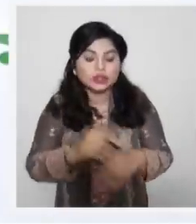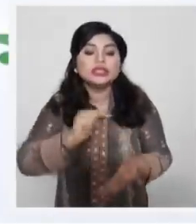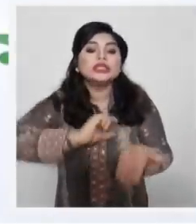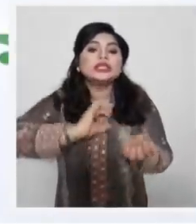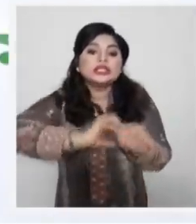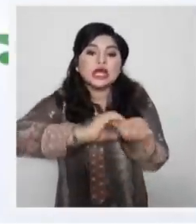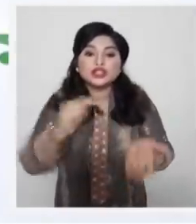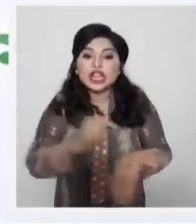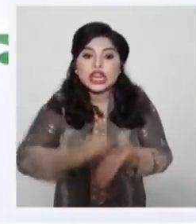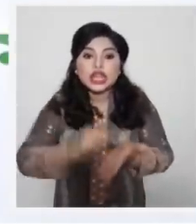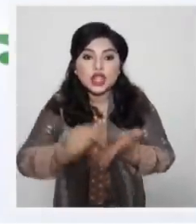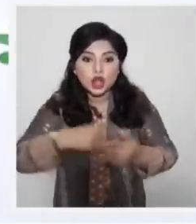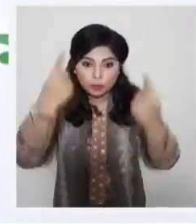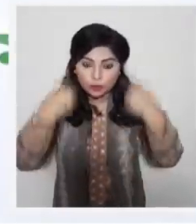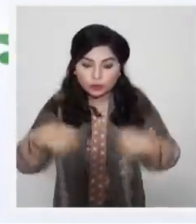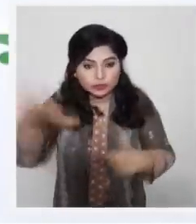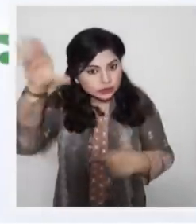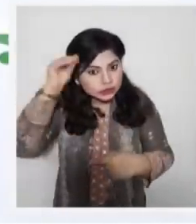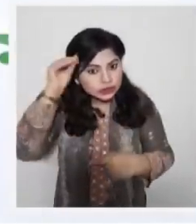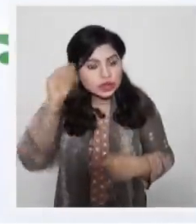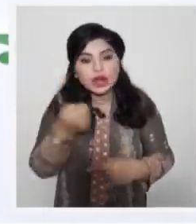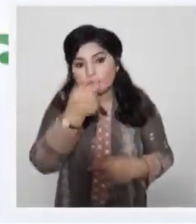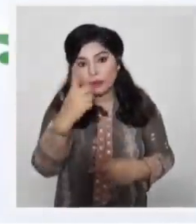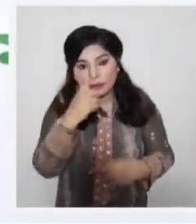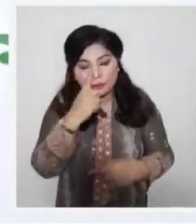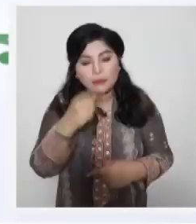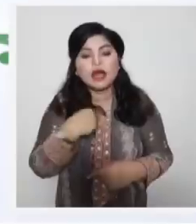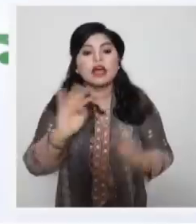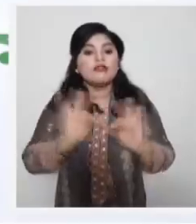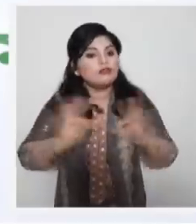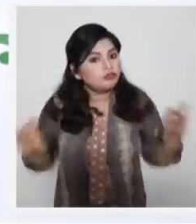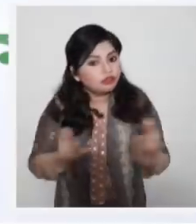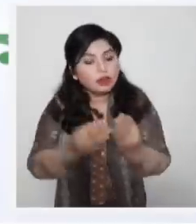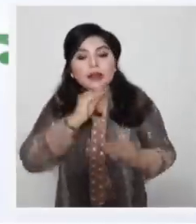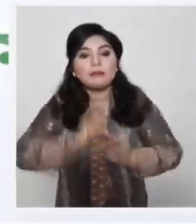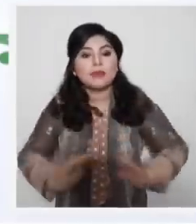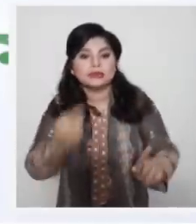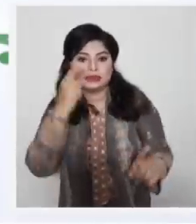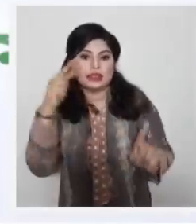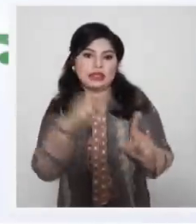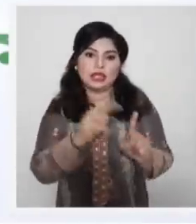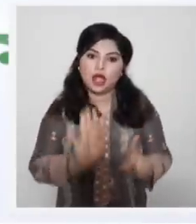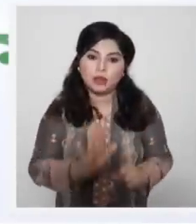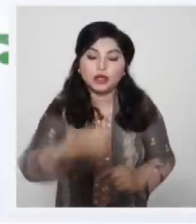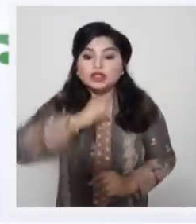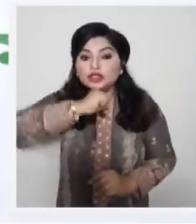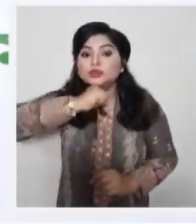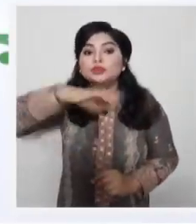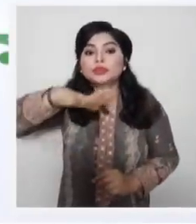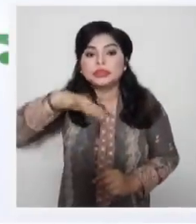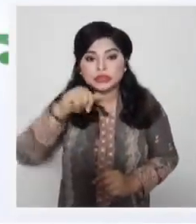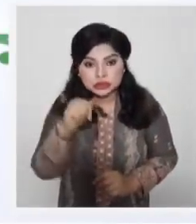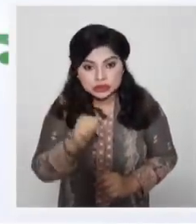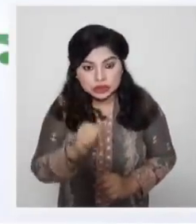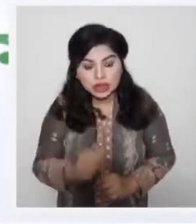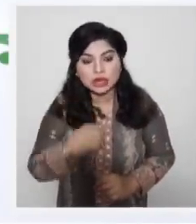যায়, বিষয়টা তাদেরকে বোঝানো এবং তারাও যেন স্বাস্থ্য নিয়মগুলোতে অভ্যস্ত হয়ে যায় সেই বিষয়ে আমাদের পিতামাতা বা অভিভাবক